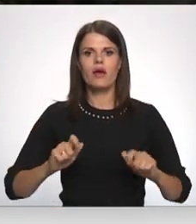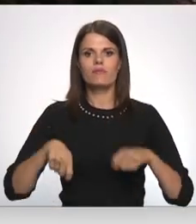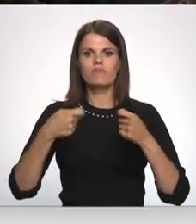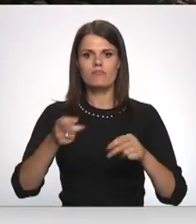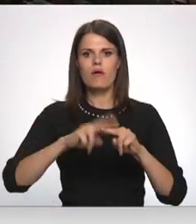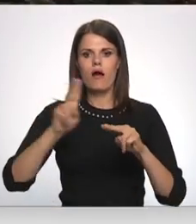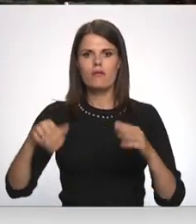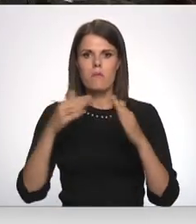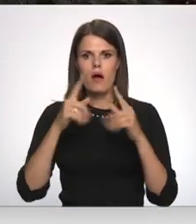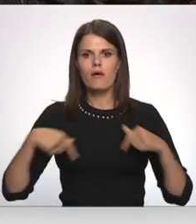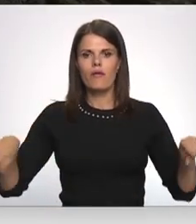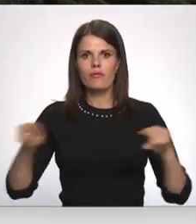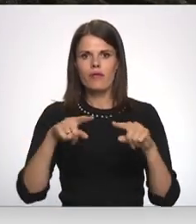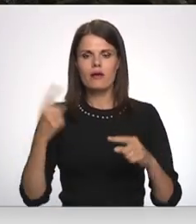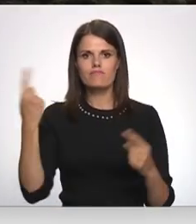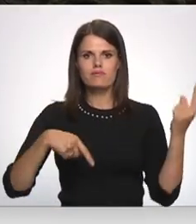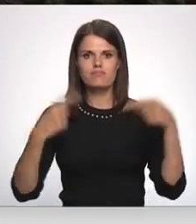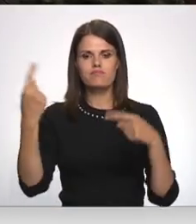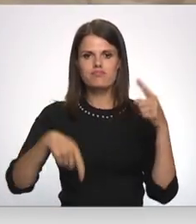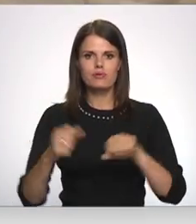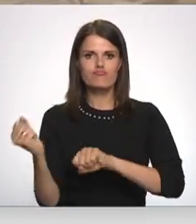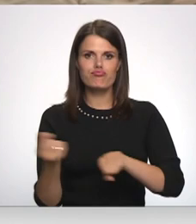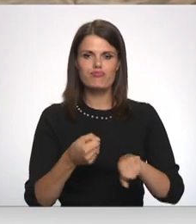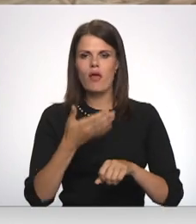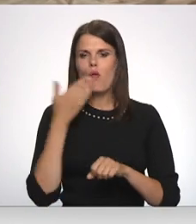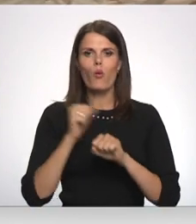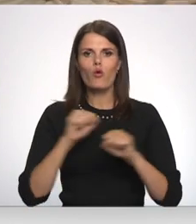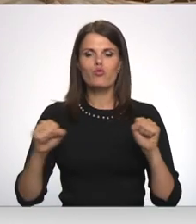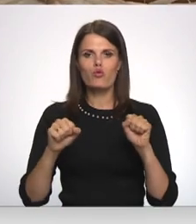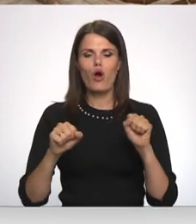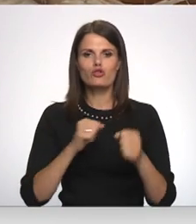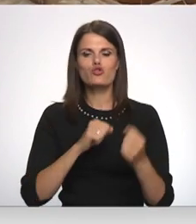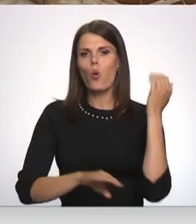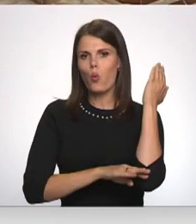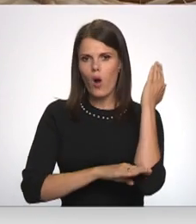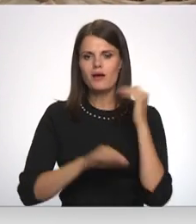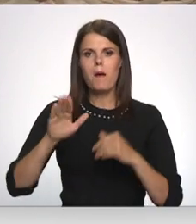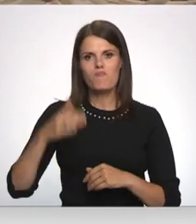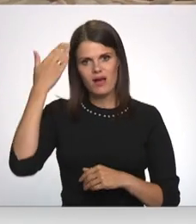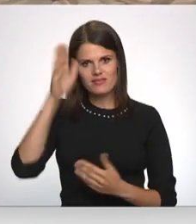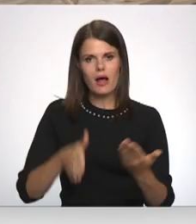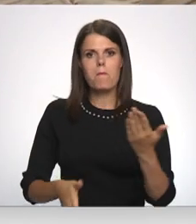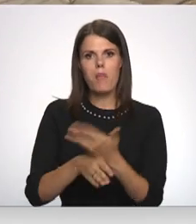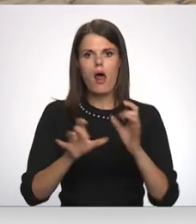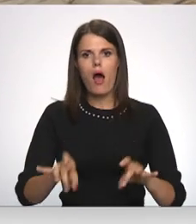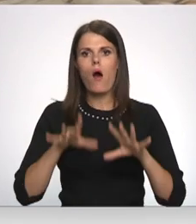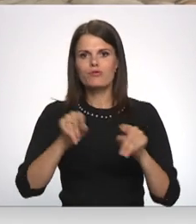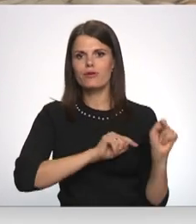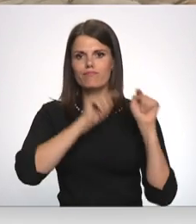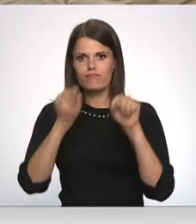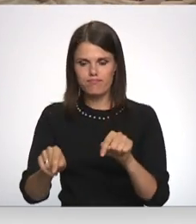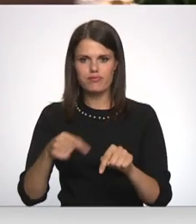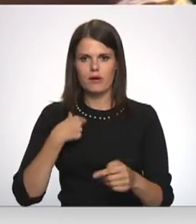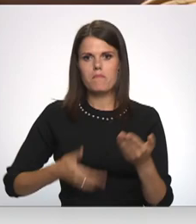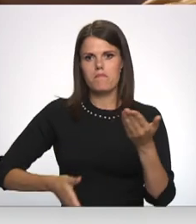atļauja mājas teritorijā gāst nedrošos kokus. Tos palīdz skaldīt mazdēls, kurš atbraucis no Austrālijas. Es esmu pieliks pie